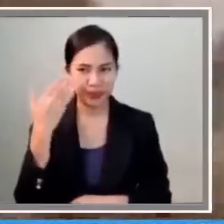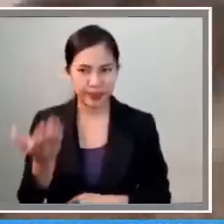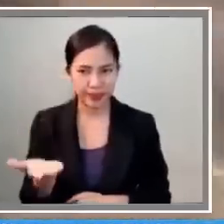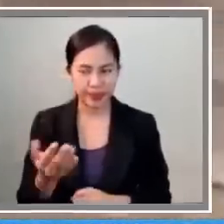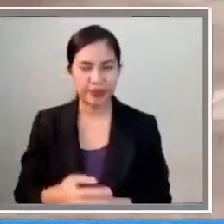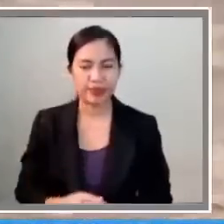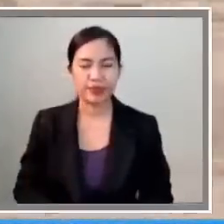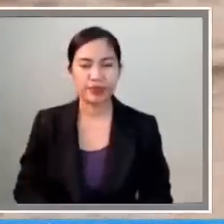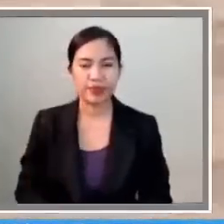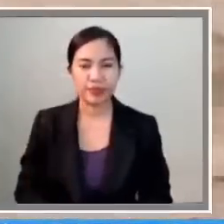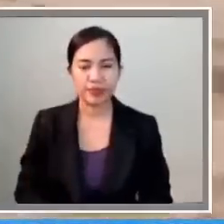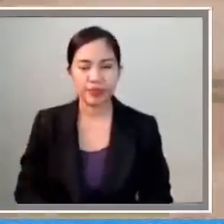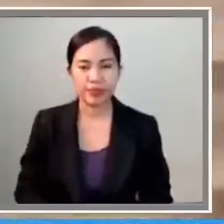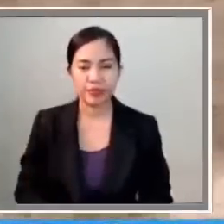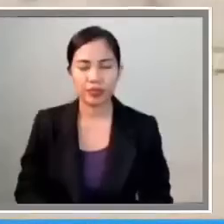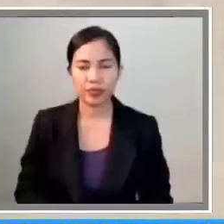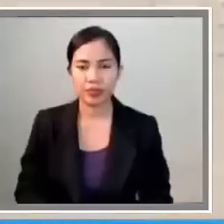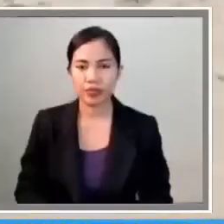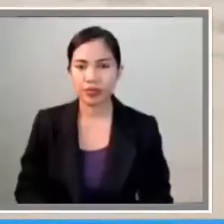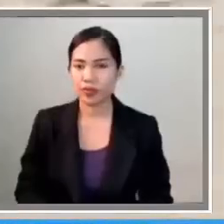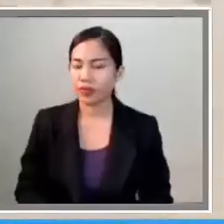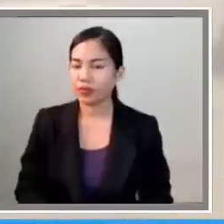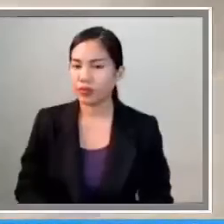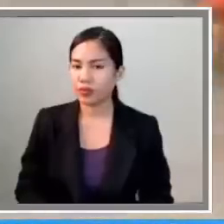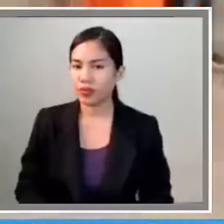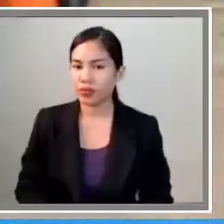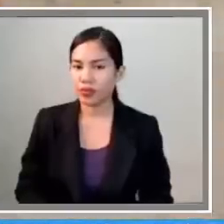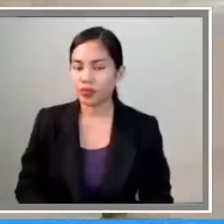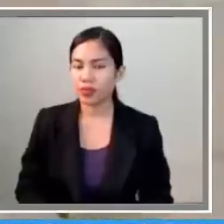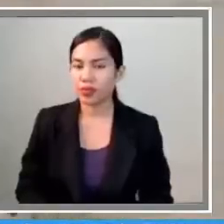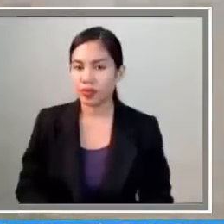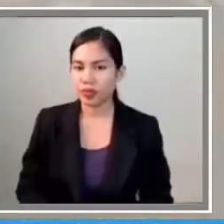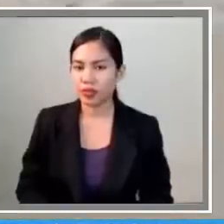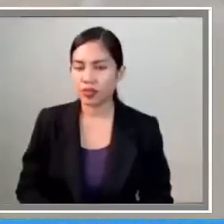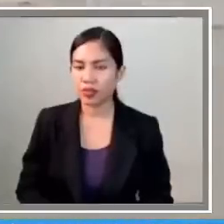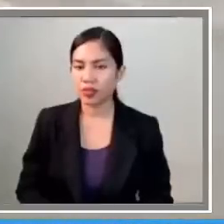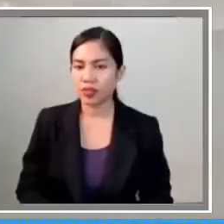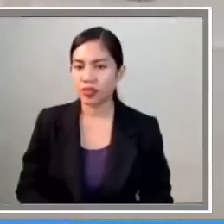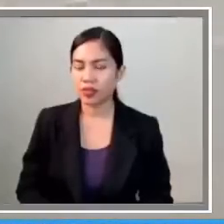Na-death po natin doon yung sa Baguio City, yung up